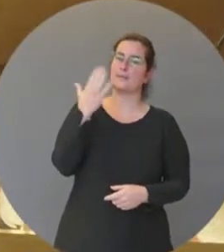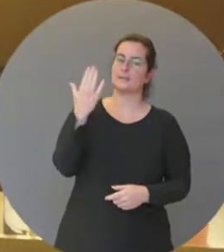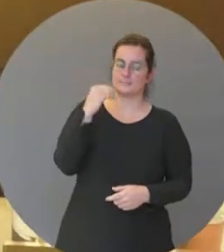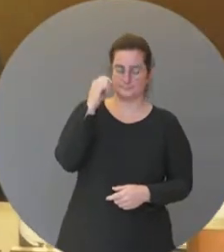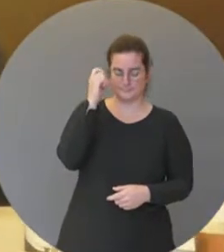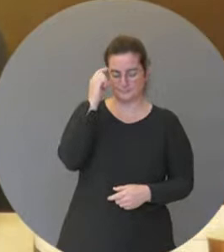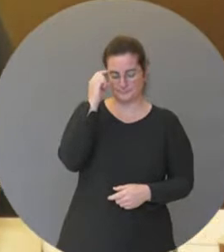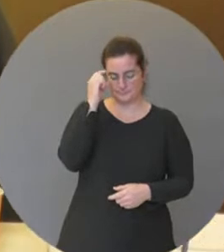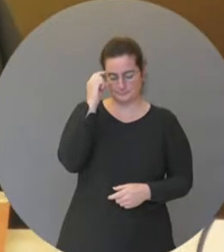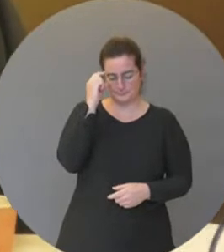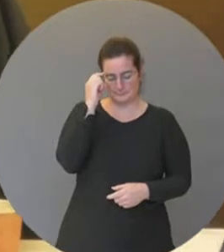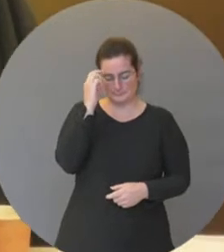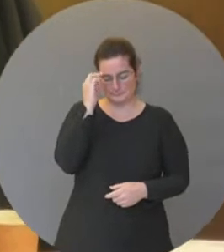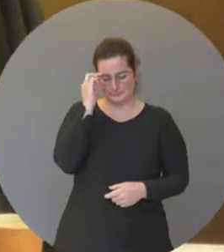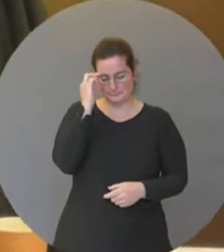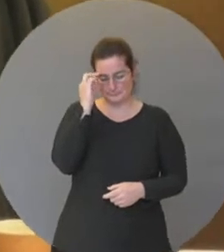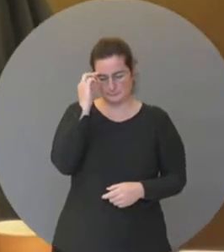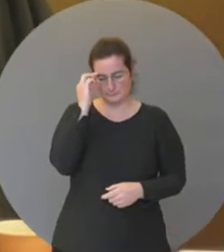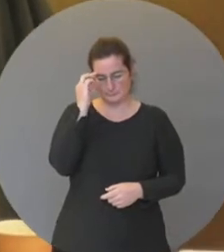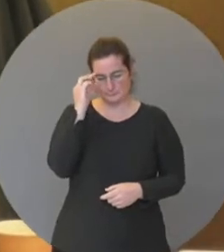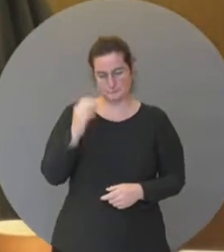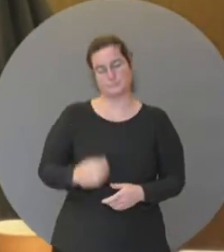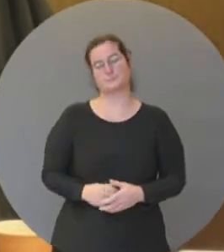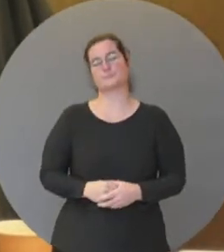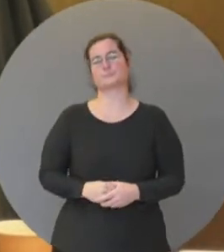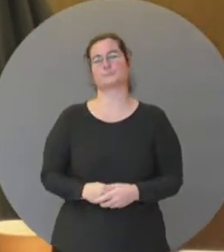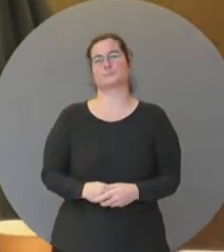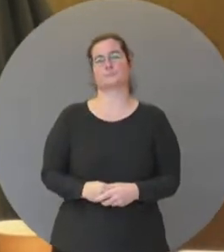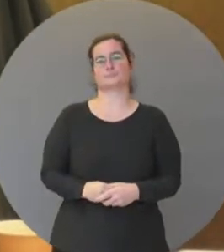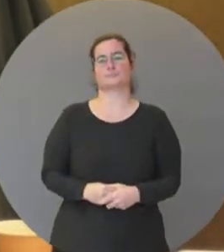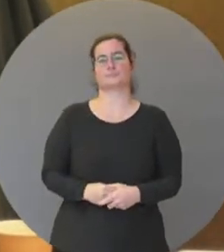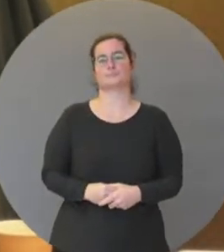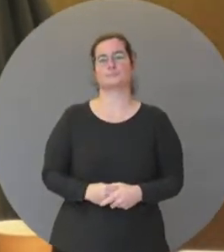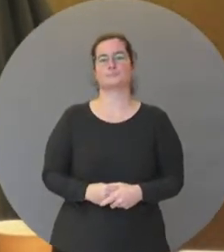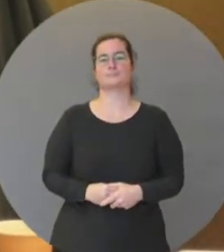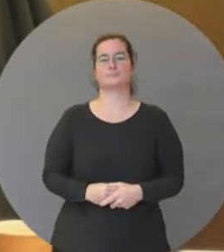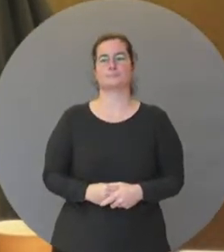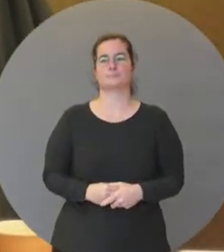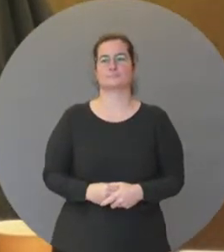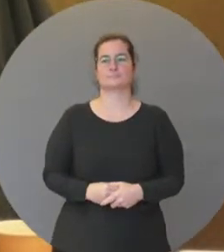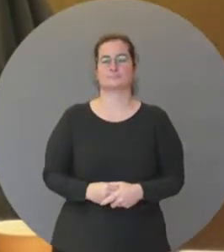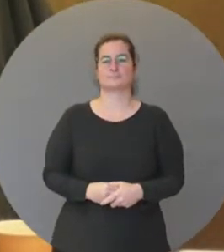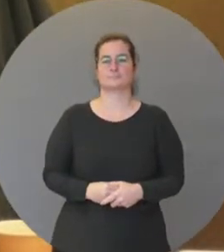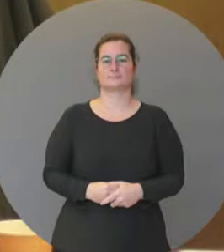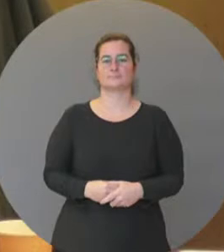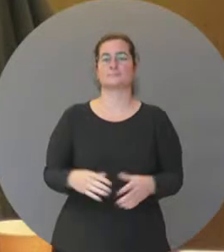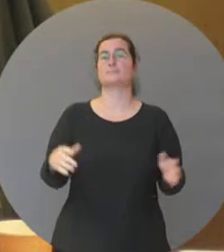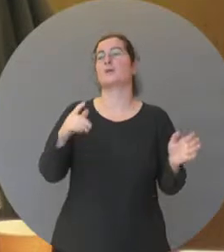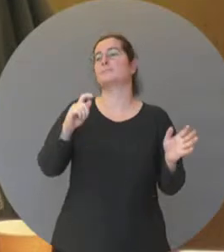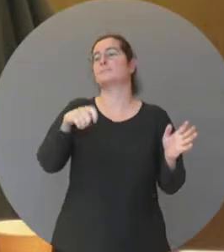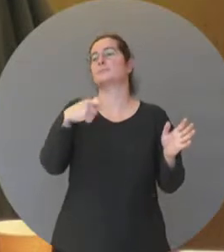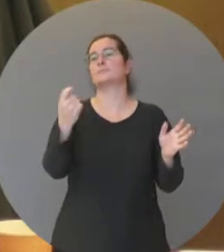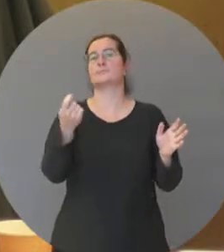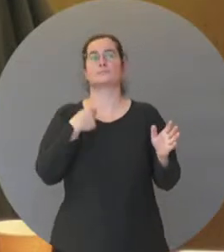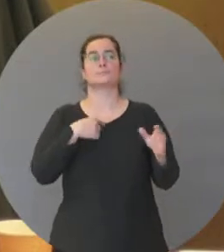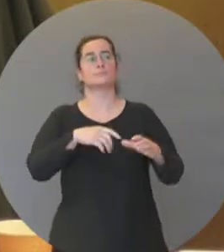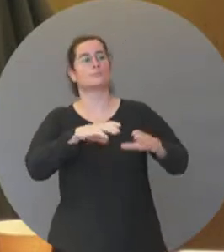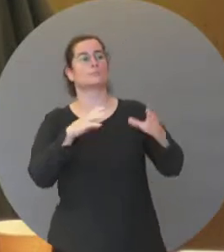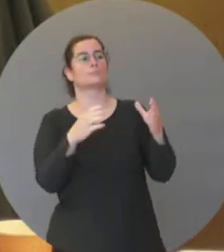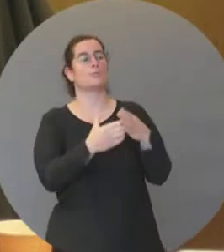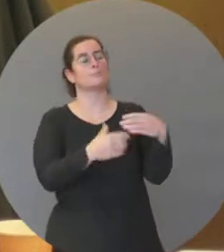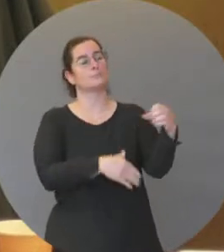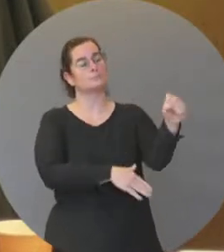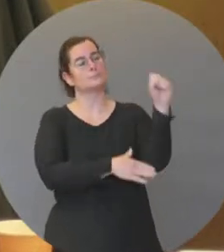question qui est posée par les camarades de du groupe communiste et une question importante et